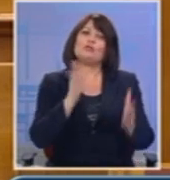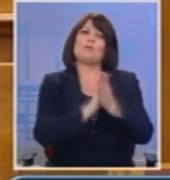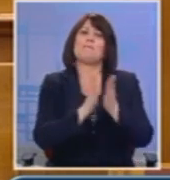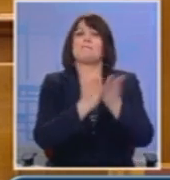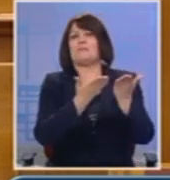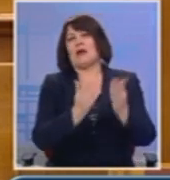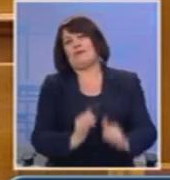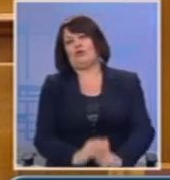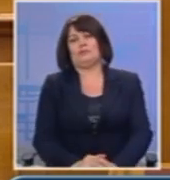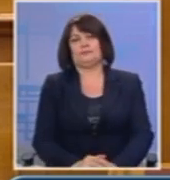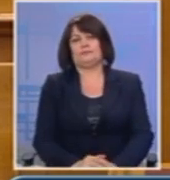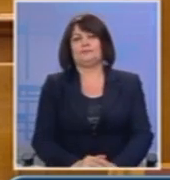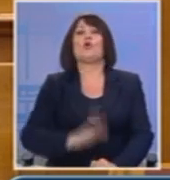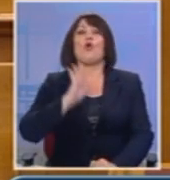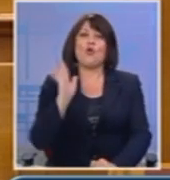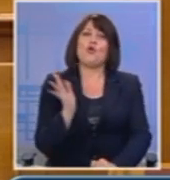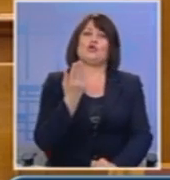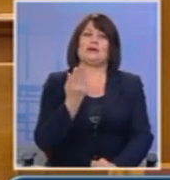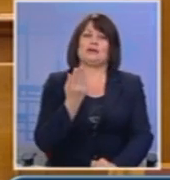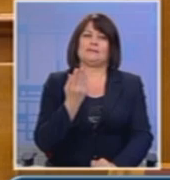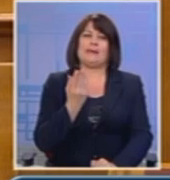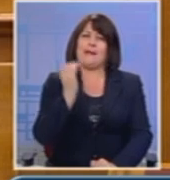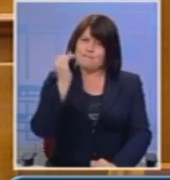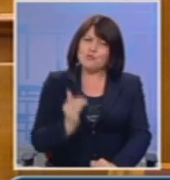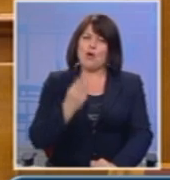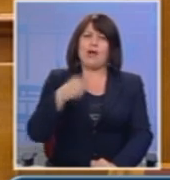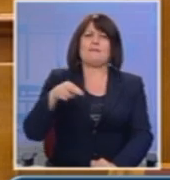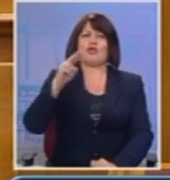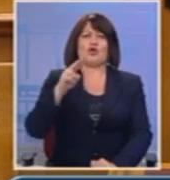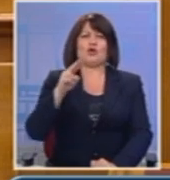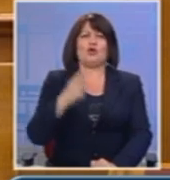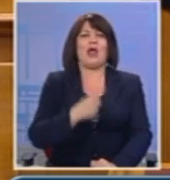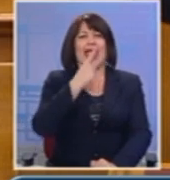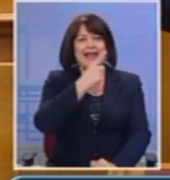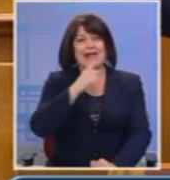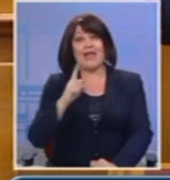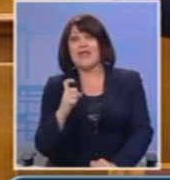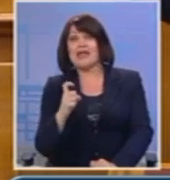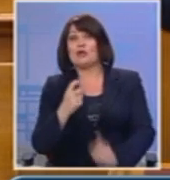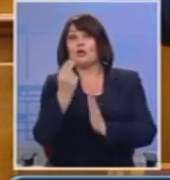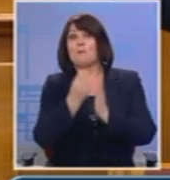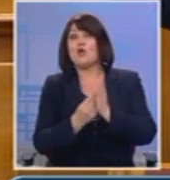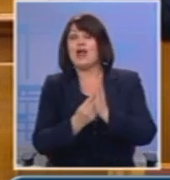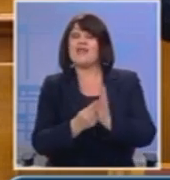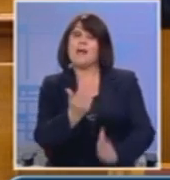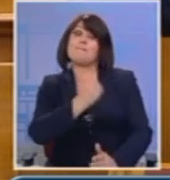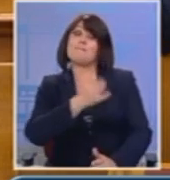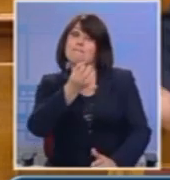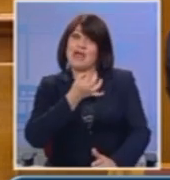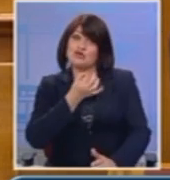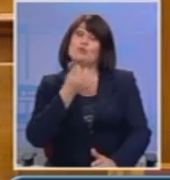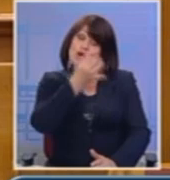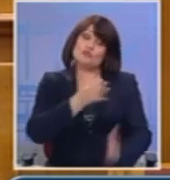μπράβο όταν θα φέρετε μικρότερα επιτόκια κατά 1/10 της μονάδας ελάτε να μας το πείτε να σας